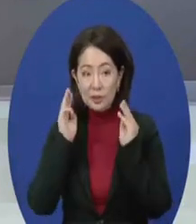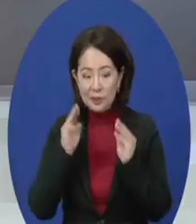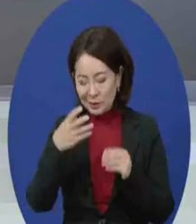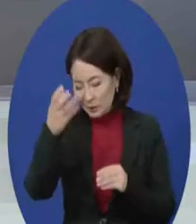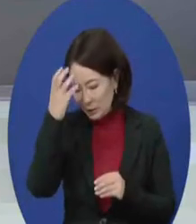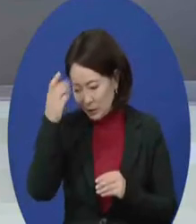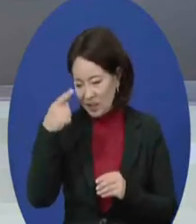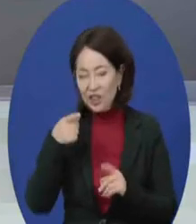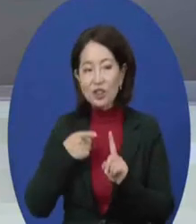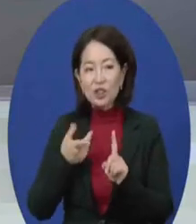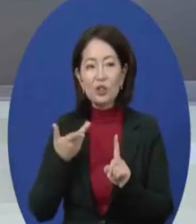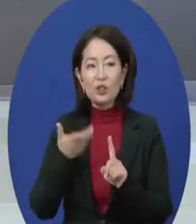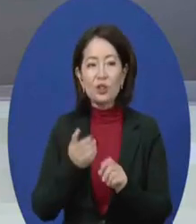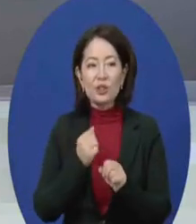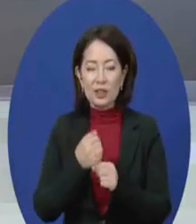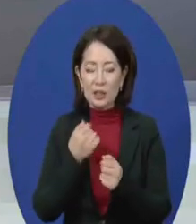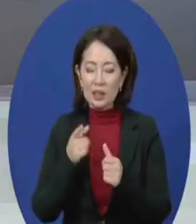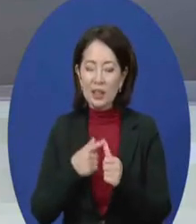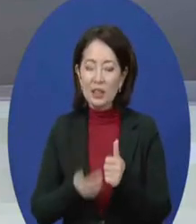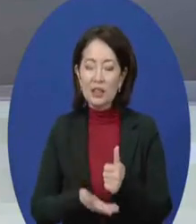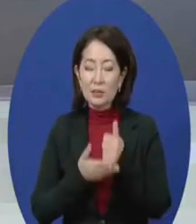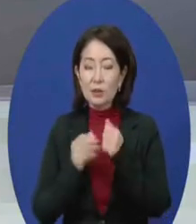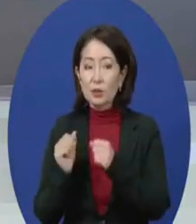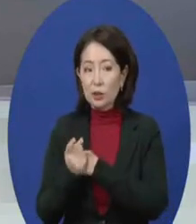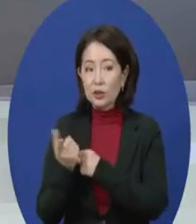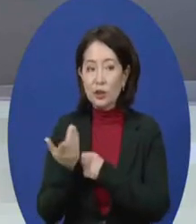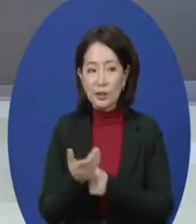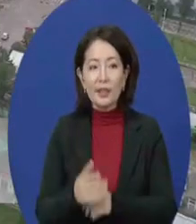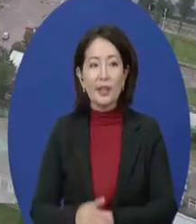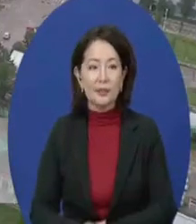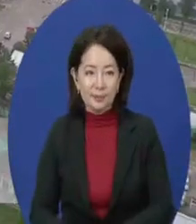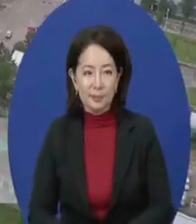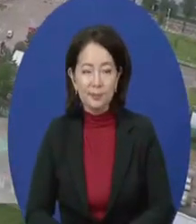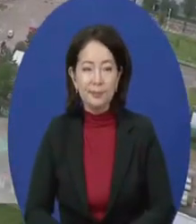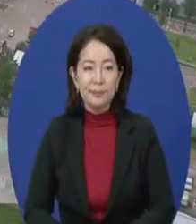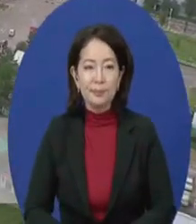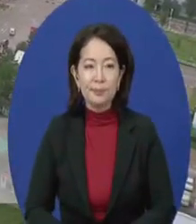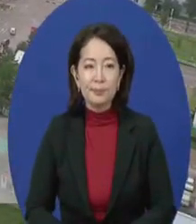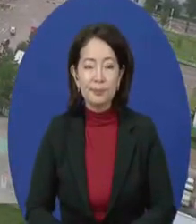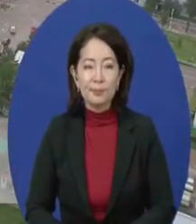засгийн газрыг чиглүүлж ажиллана гэдгээ нэр дэвшигч онцолж байлаа.